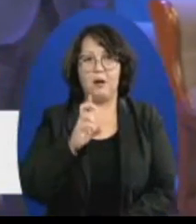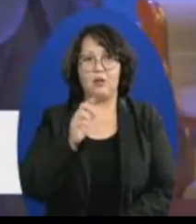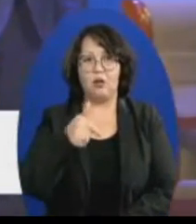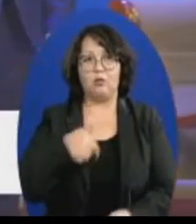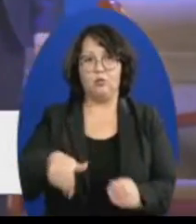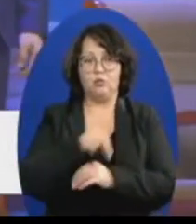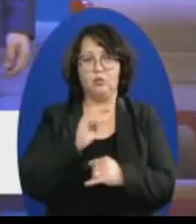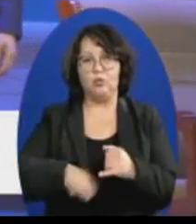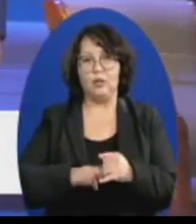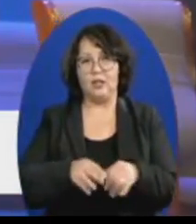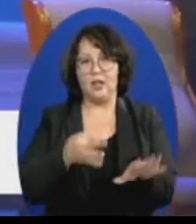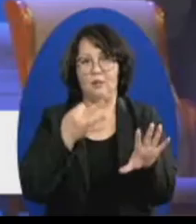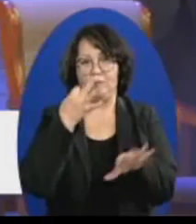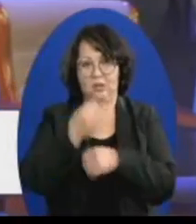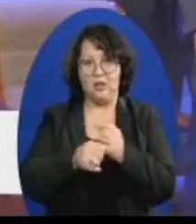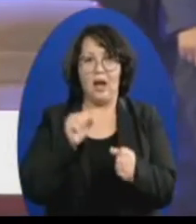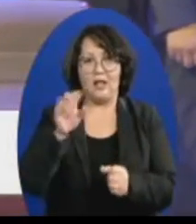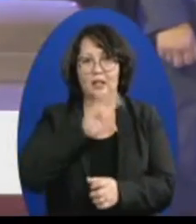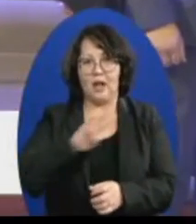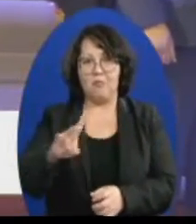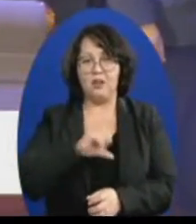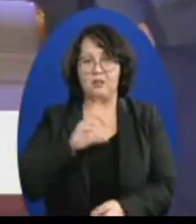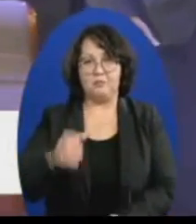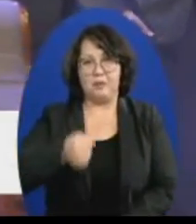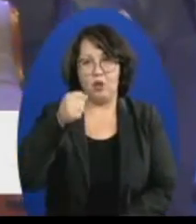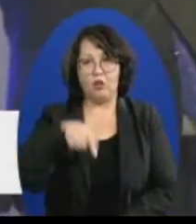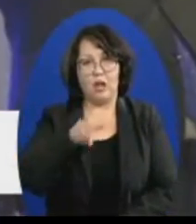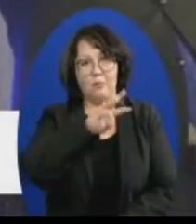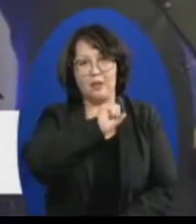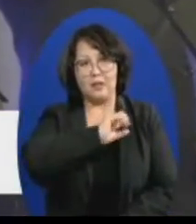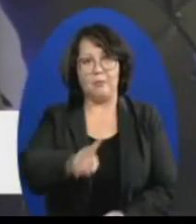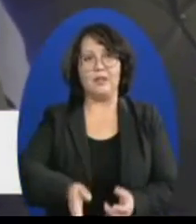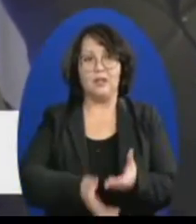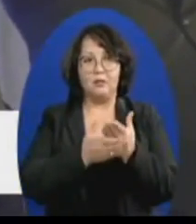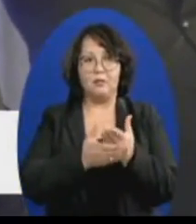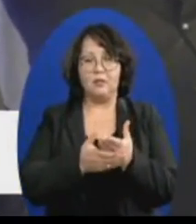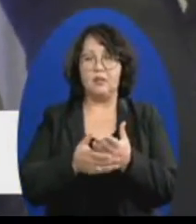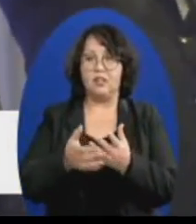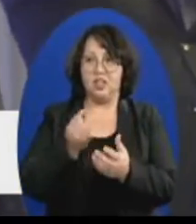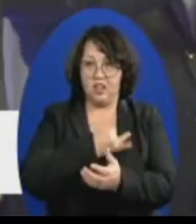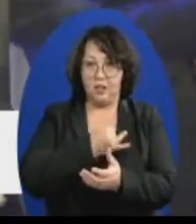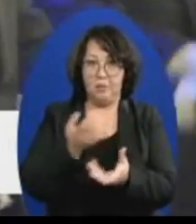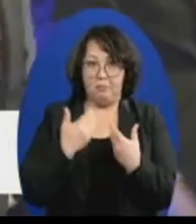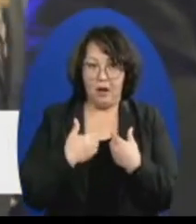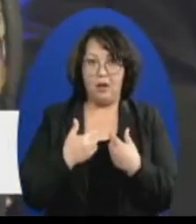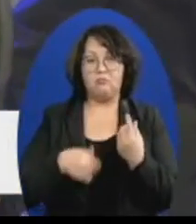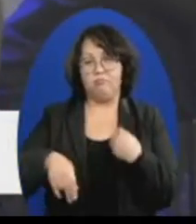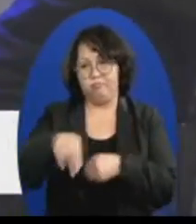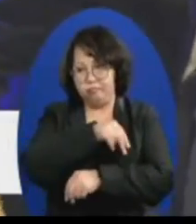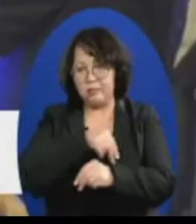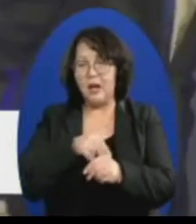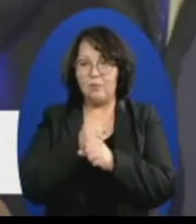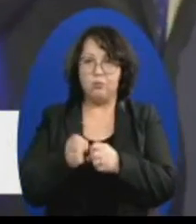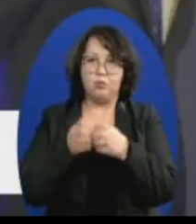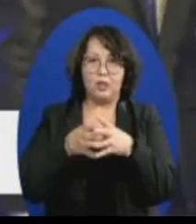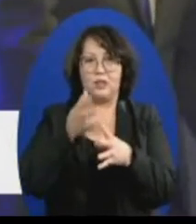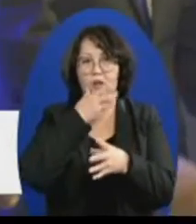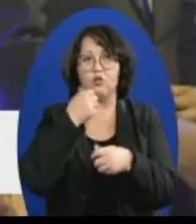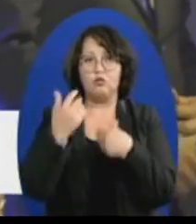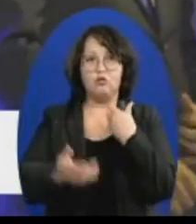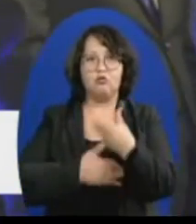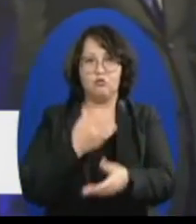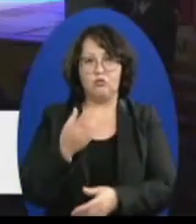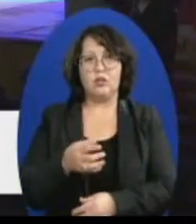жил ардчилсан нам ирэх барьсан, харин энэ удаад Монгол Ардын намыг дэмжвэл итгэлийг зүтгэлээр ажил үйлсээрээ харуулах болно гэдгээ Монгол Ардын намаас